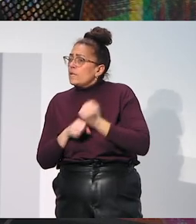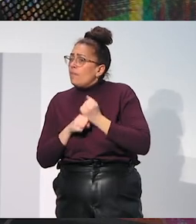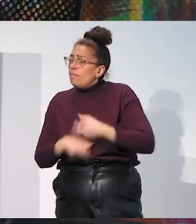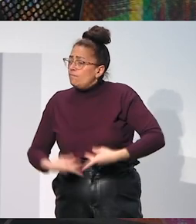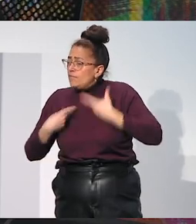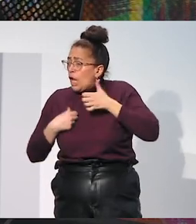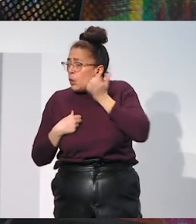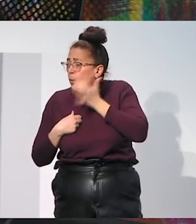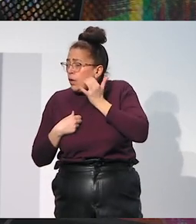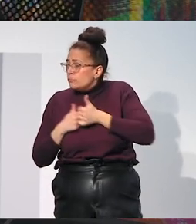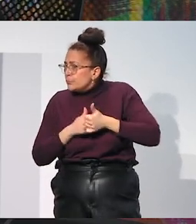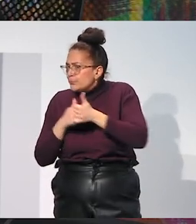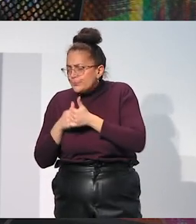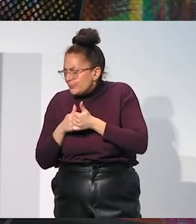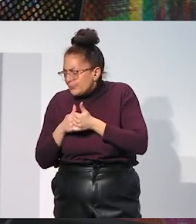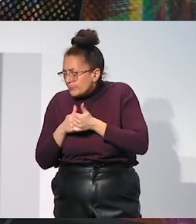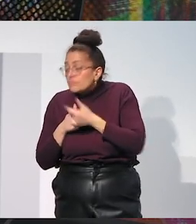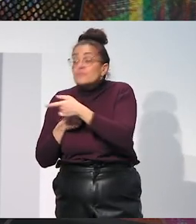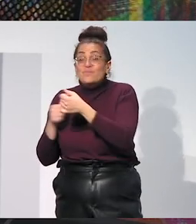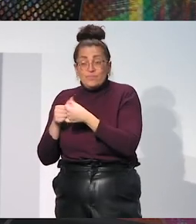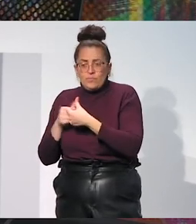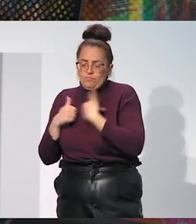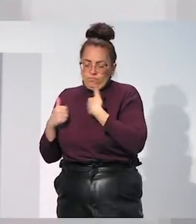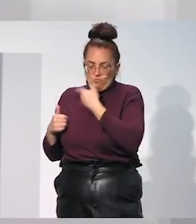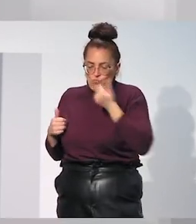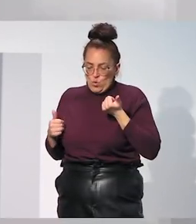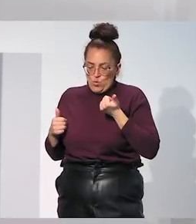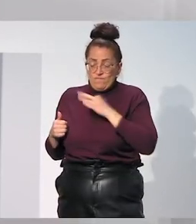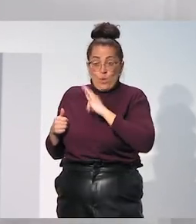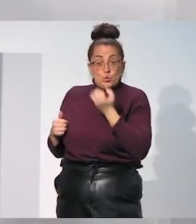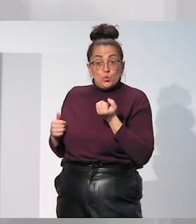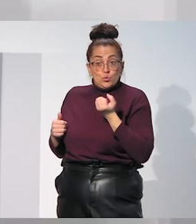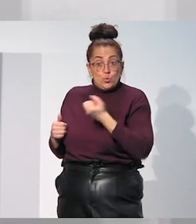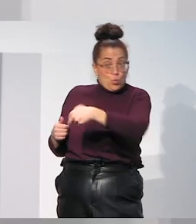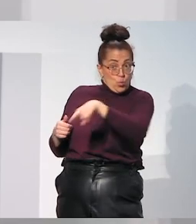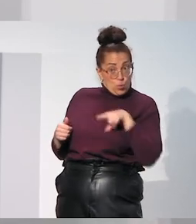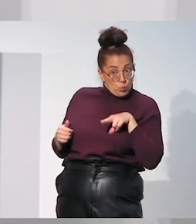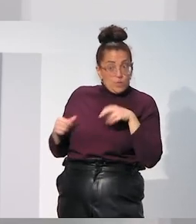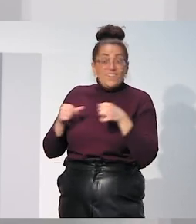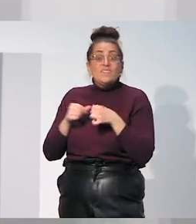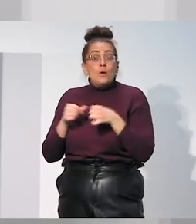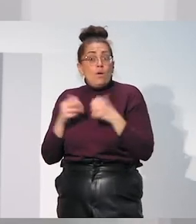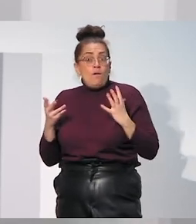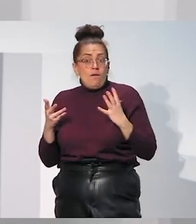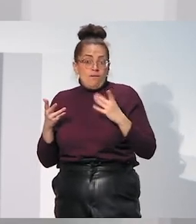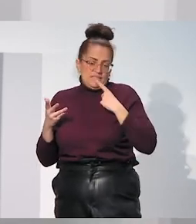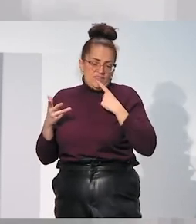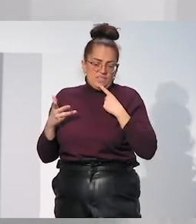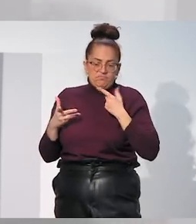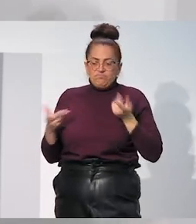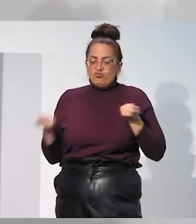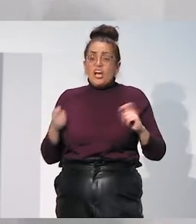s'il revenait et qu'il réussissait à acheter sa propre ferme, il serait maître chez lui. Voilà.